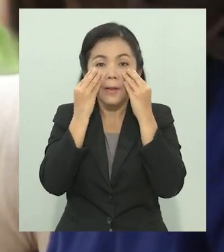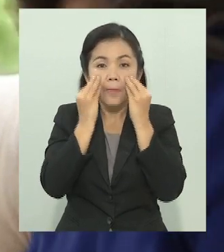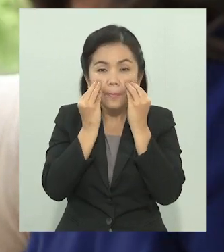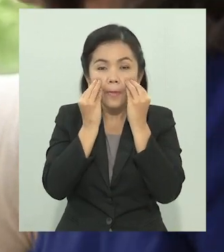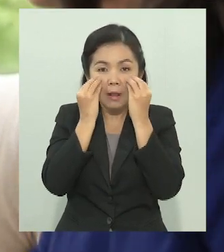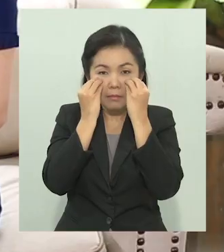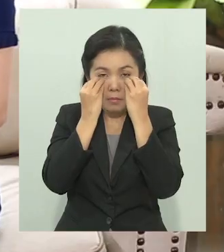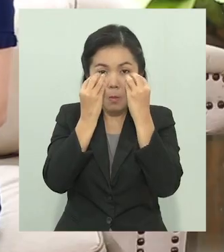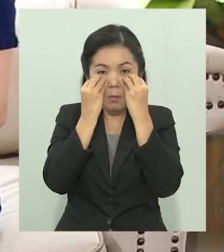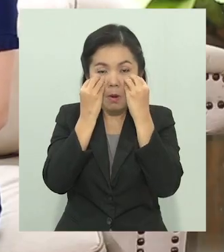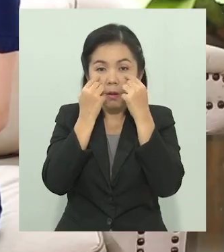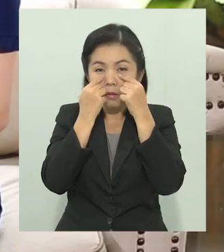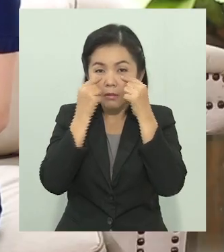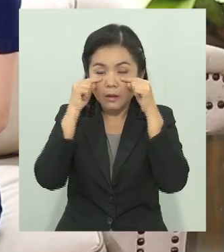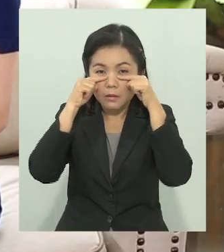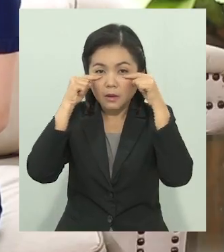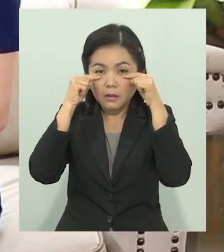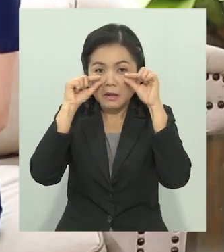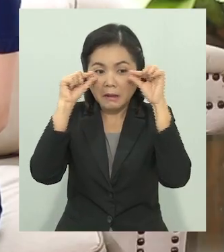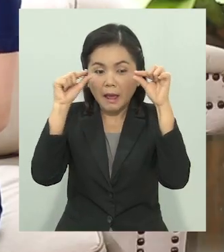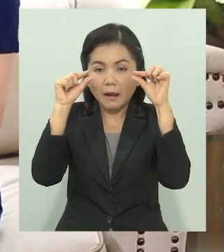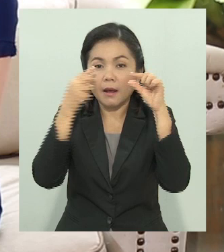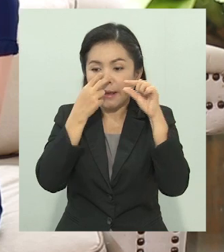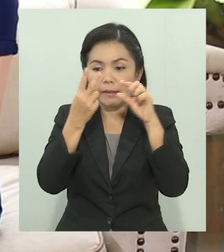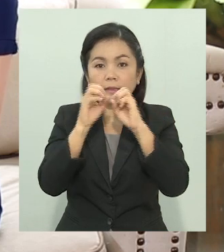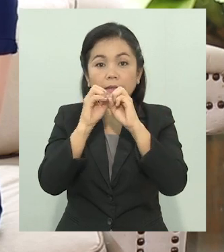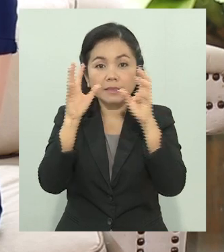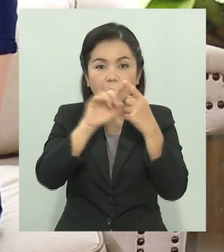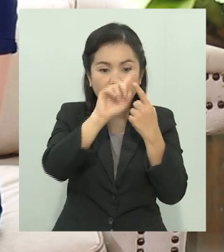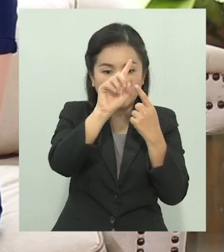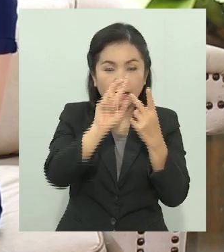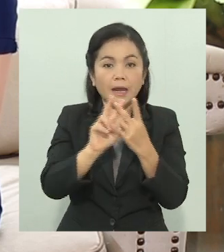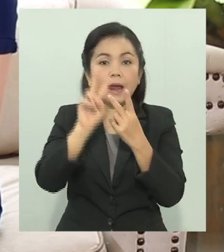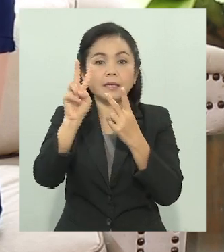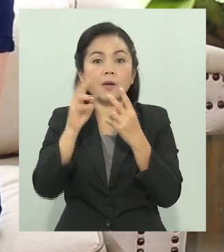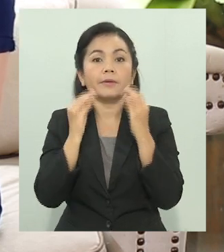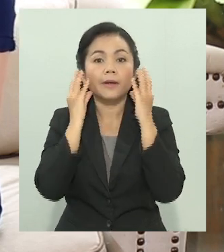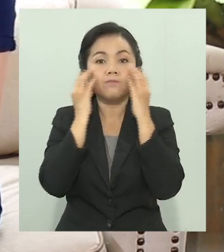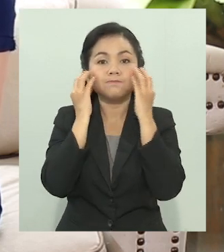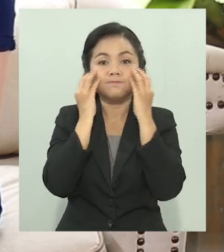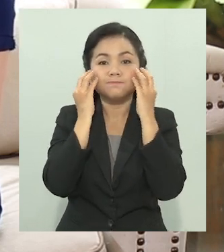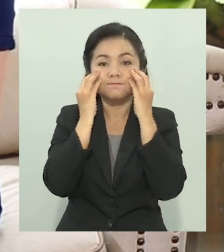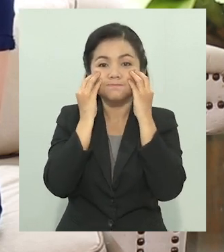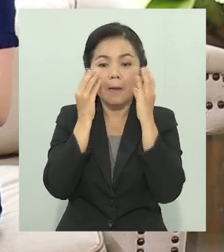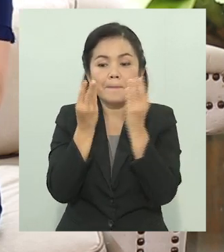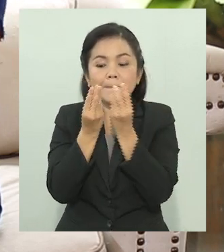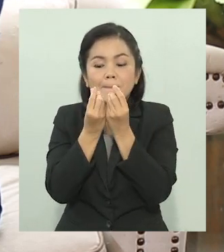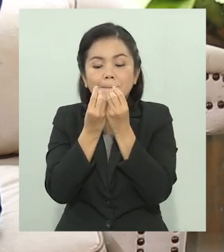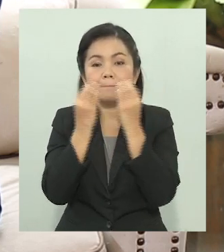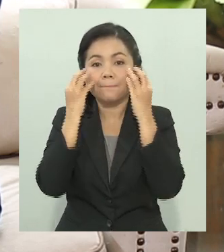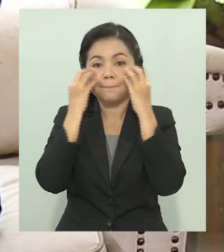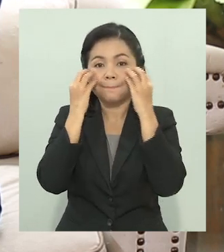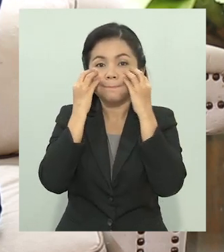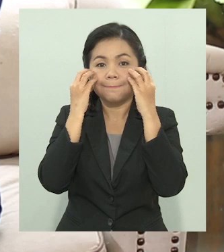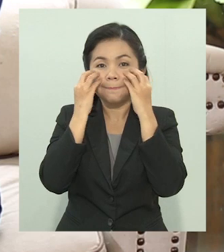ขึ้น ใช่ครับอันนี้เป็นสาเหตุที่1ส่วนสาเหตุที่2เนี่ยเนื่องจากคนเรามีไขมันบริเวณแก้ม ค่ะ ซึ่งเดิมทีเนี่ยจะอยู่สู